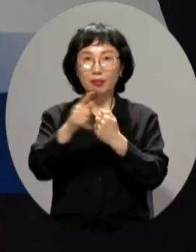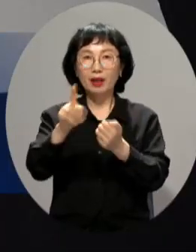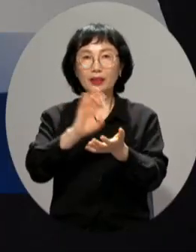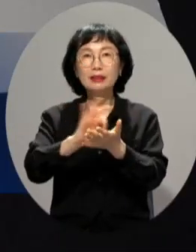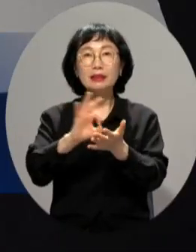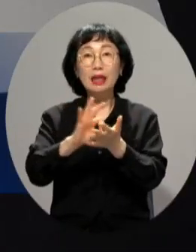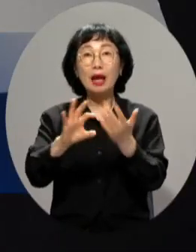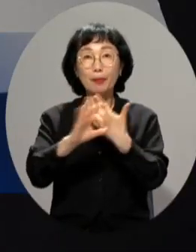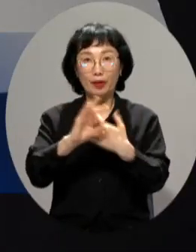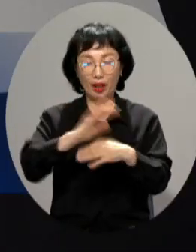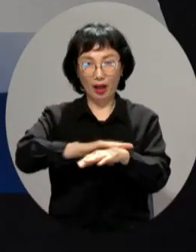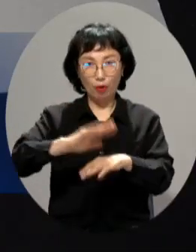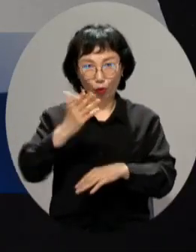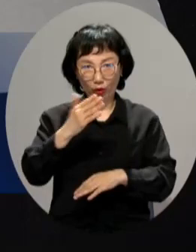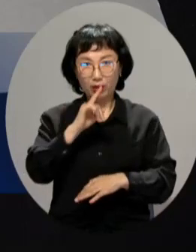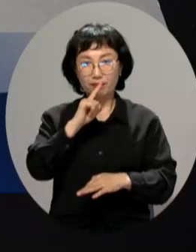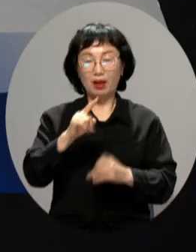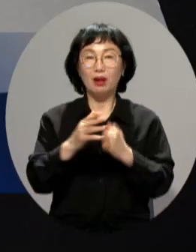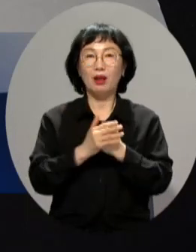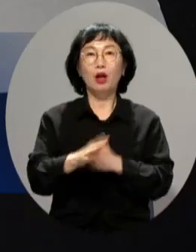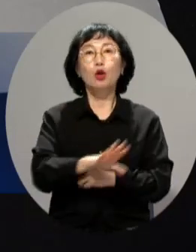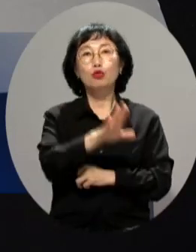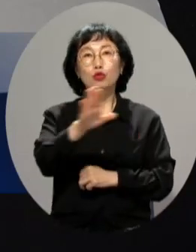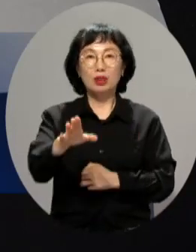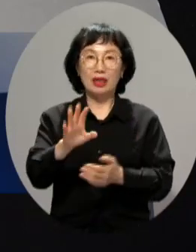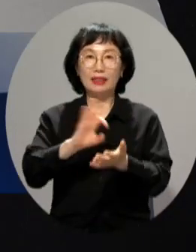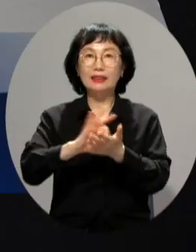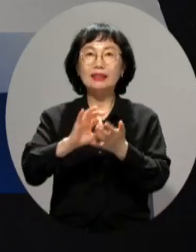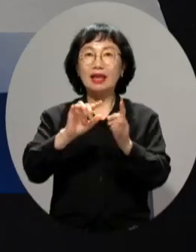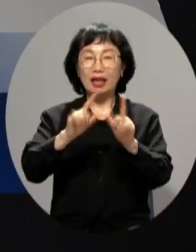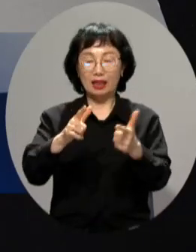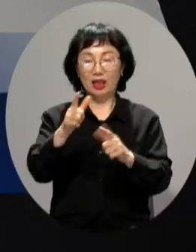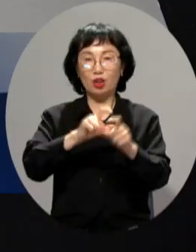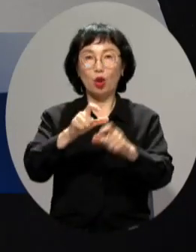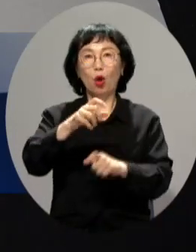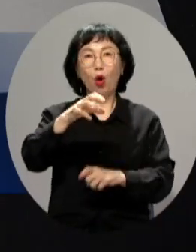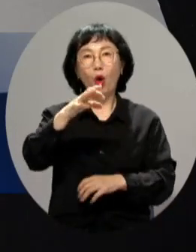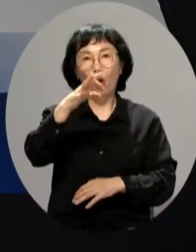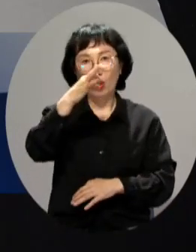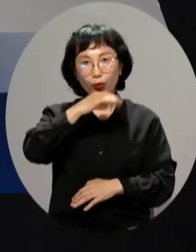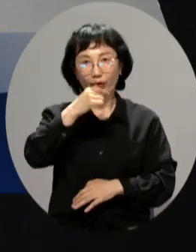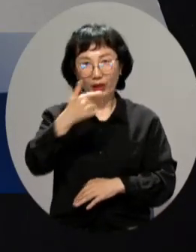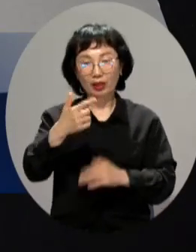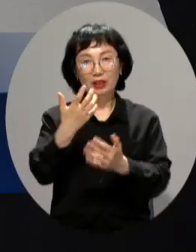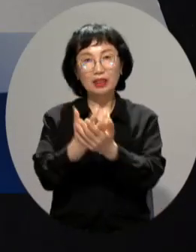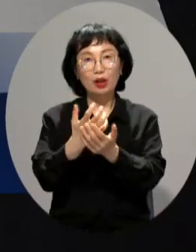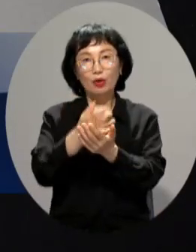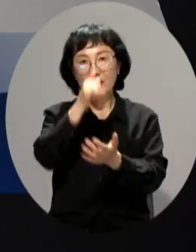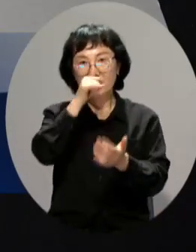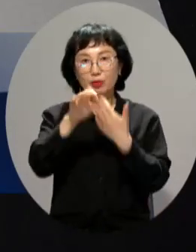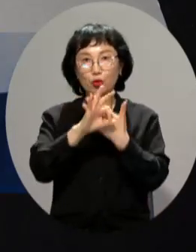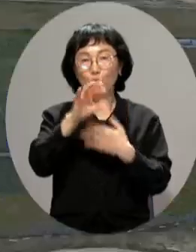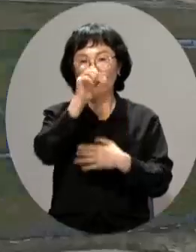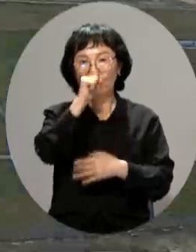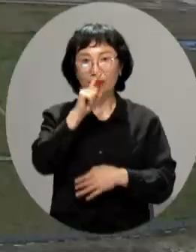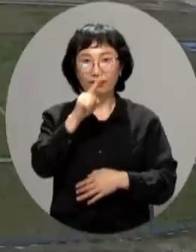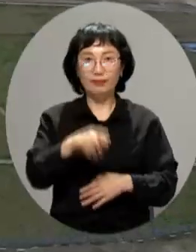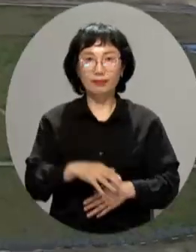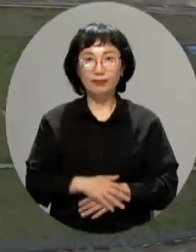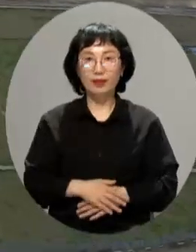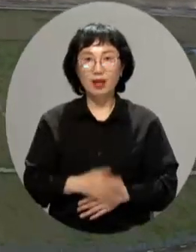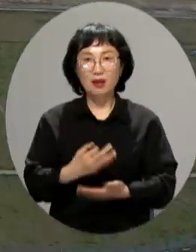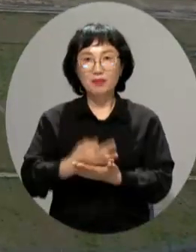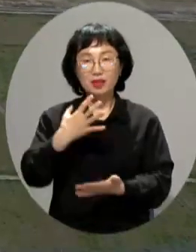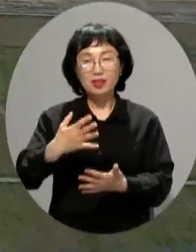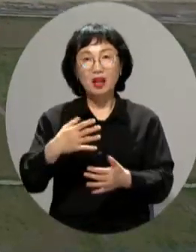쓰기만 하면 다 된다. 사실 저희는 안 쓰는데 그 공무원분들이 그런 자료가 있으면 좋겠다 그래서.